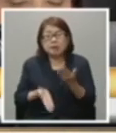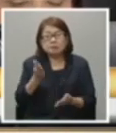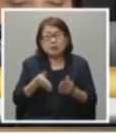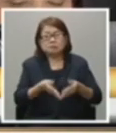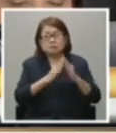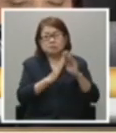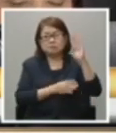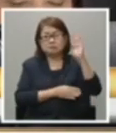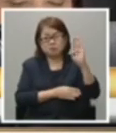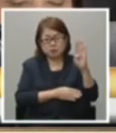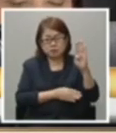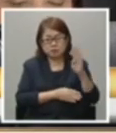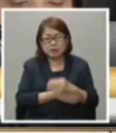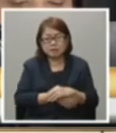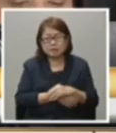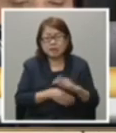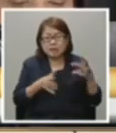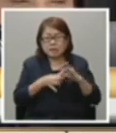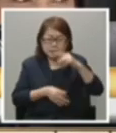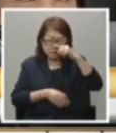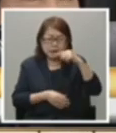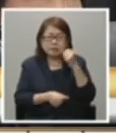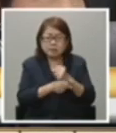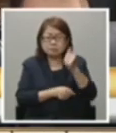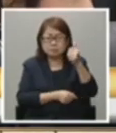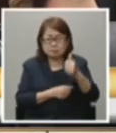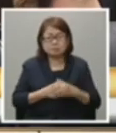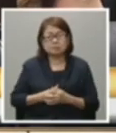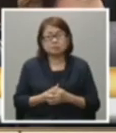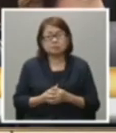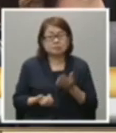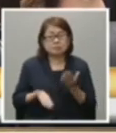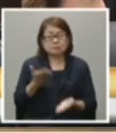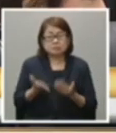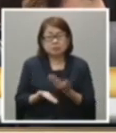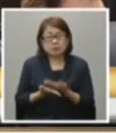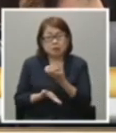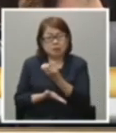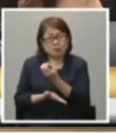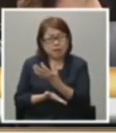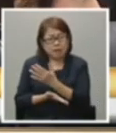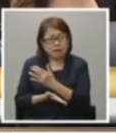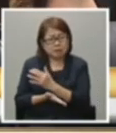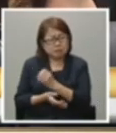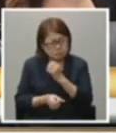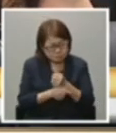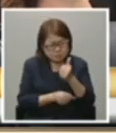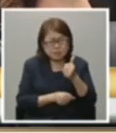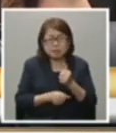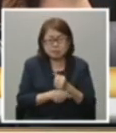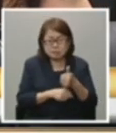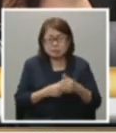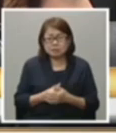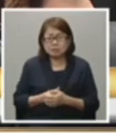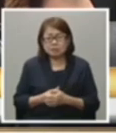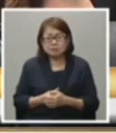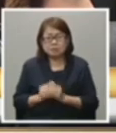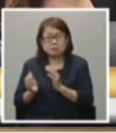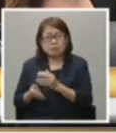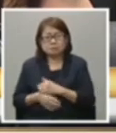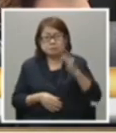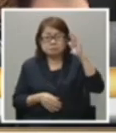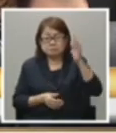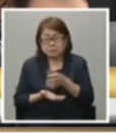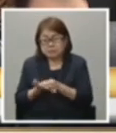ทยูนิคอร์นสัญชาติไทยนะคะด้วยเงินขนาดนี้สามารถทำได้สามารถเพิ่มสมรรถนะ